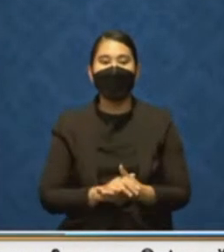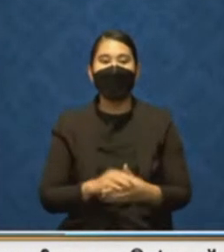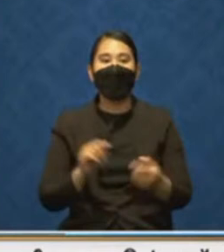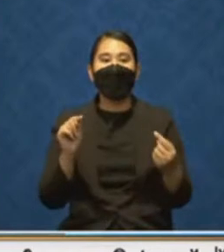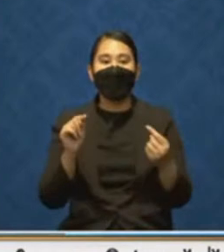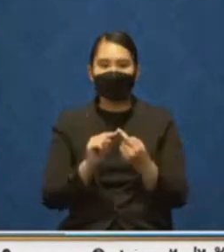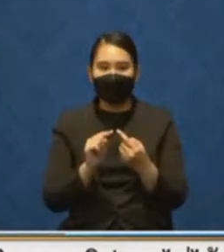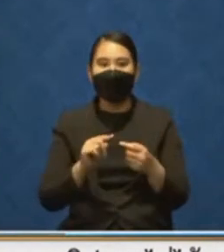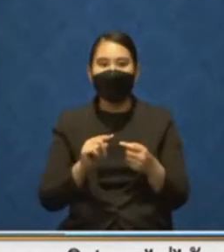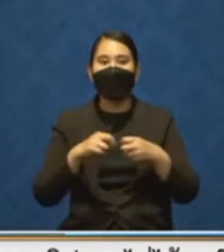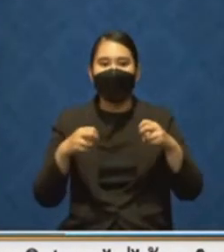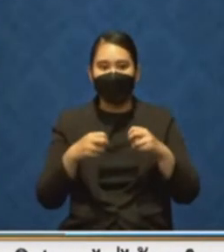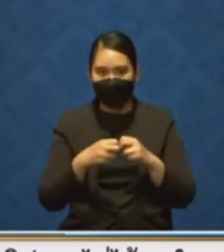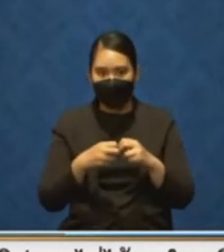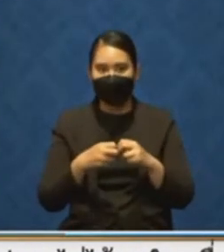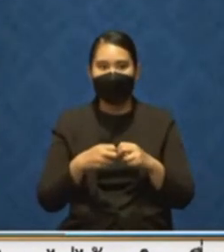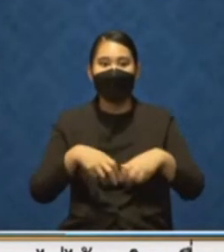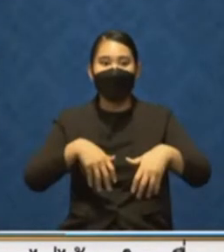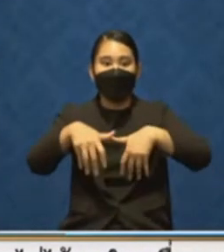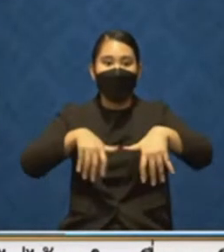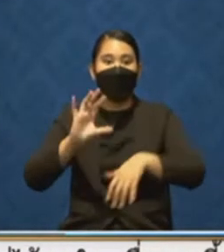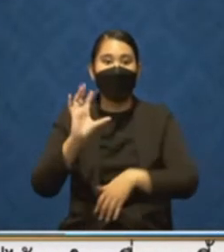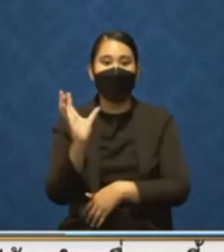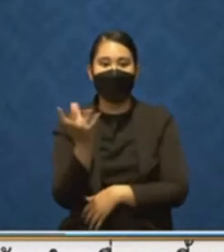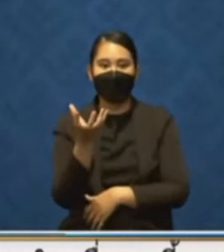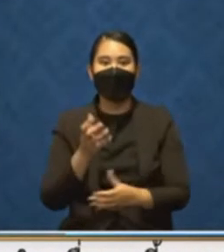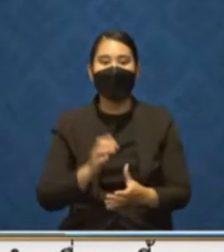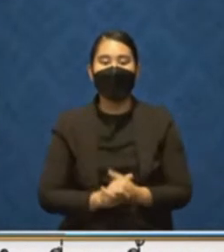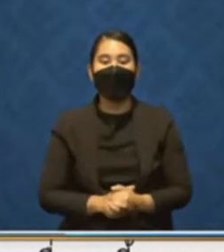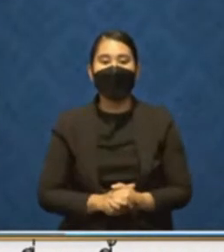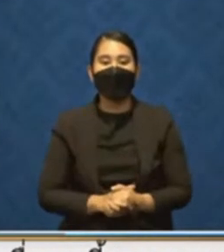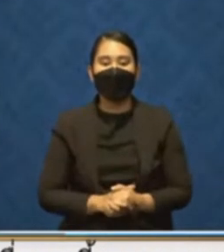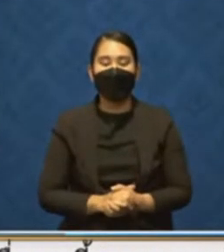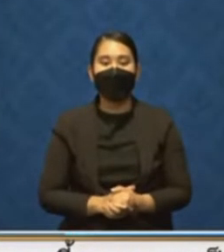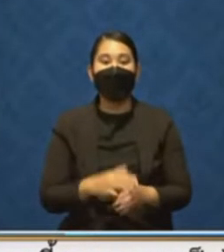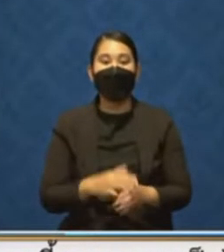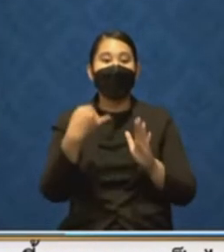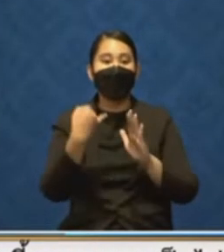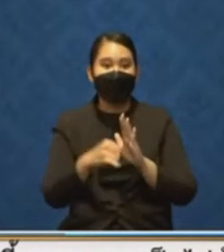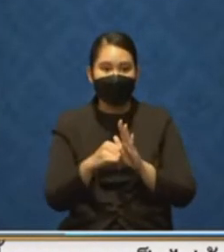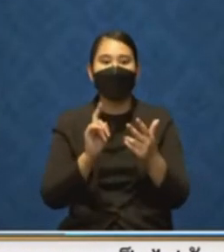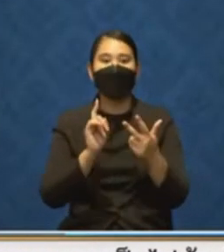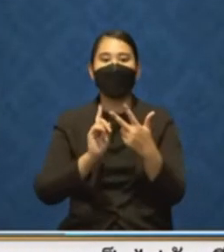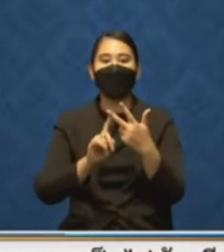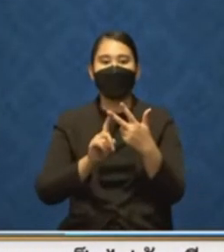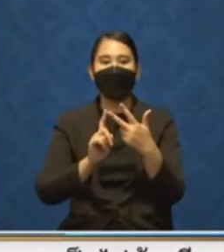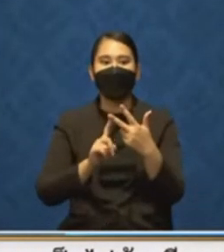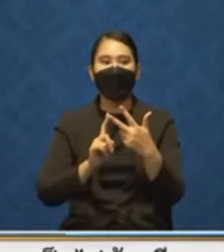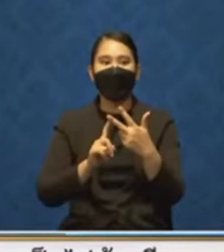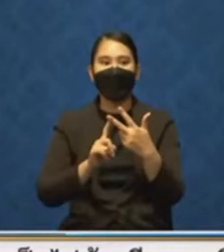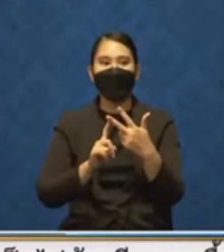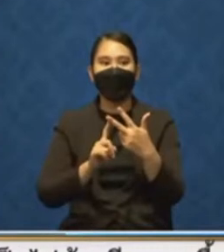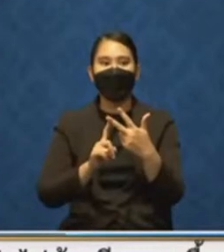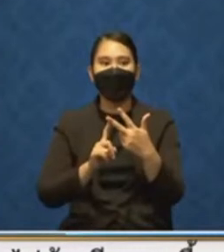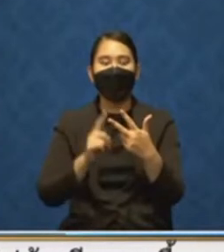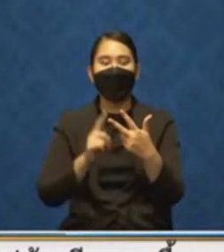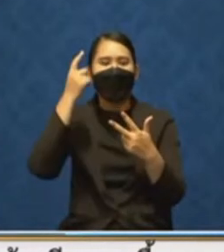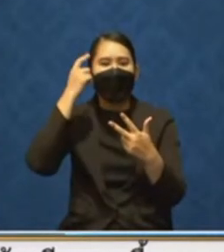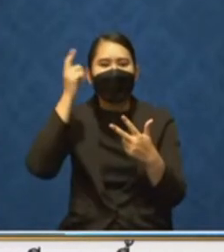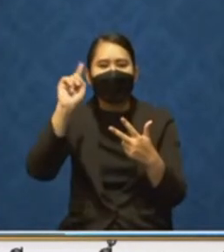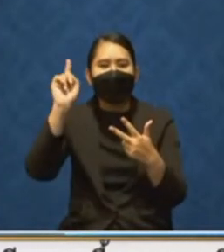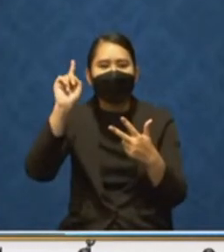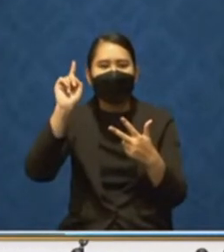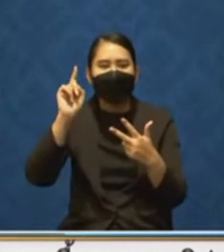มนุษยชาติที่ผิดพลาดข้อที่สามเกี่ยวกับเรื่องนี้ที่ท่านคิดว่าไม่ใช่เรื่อง